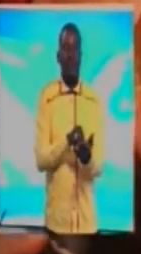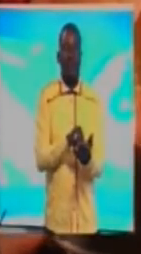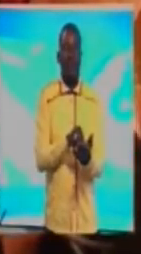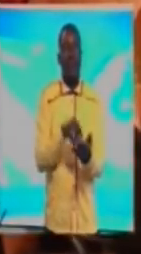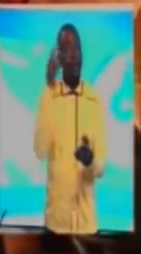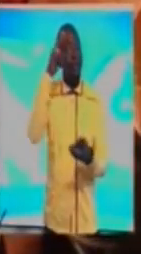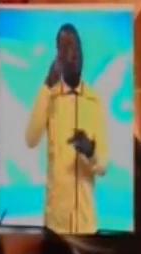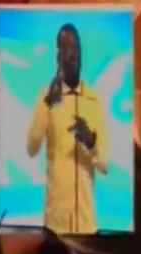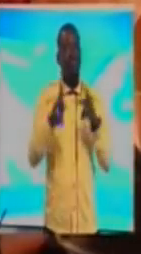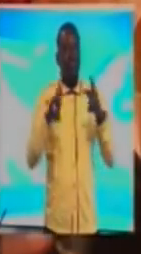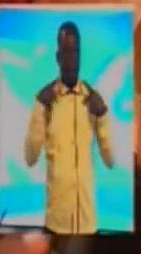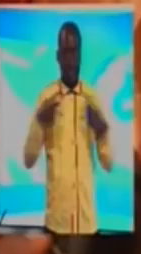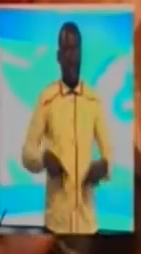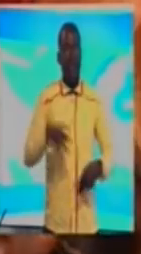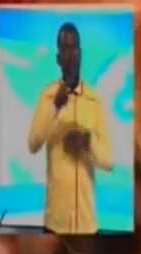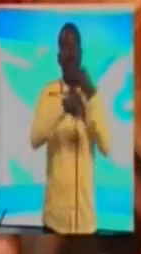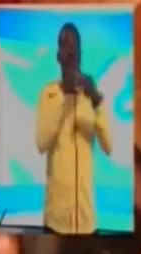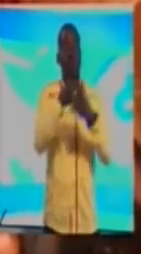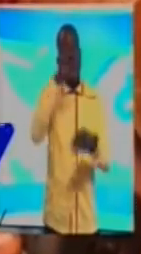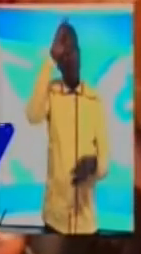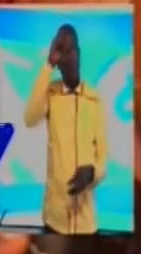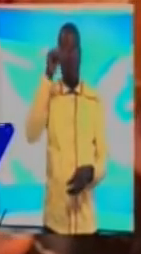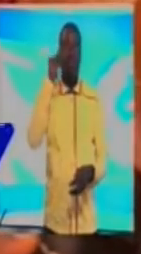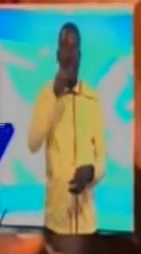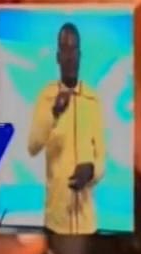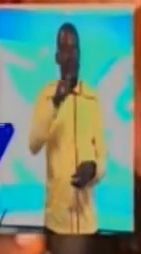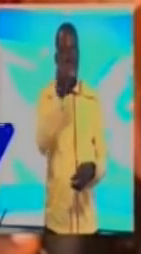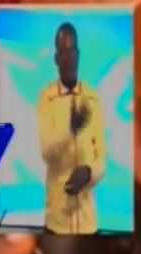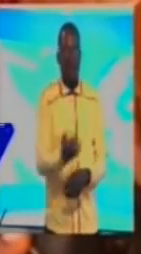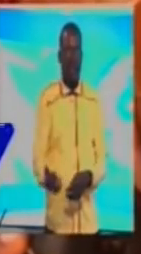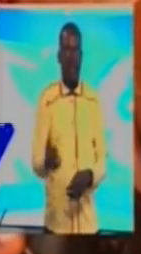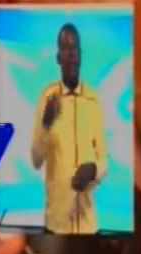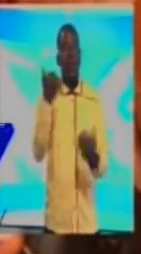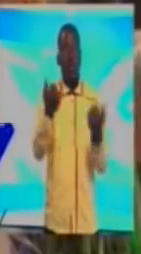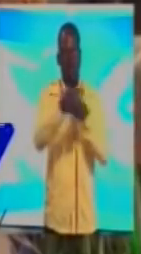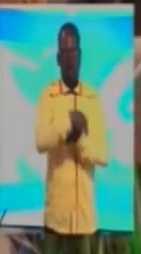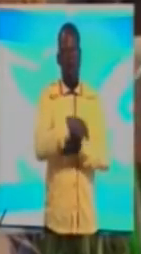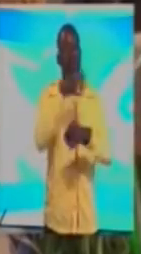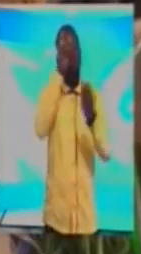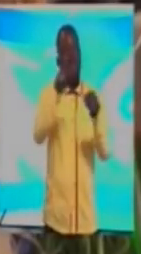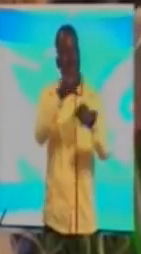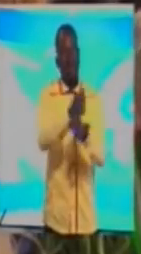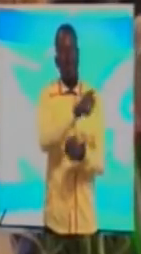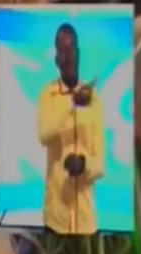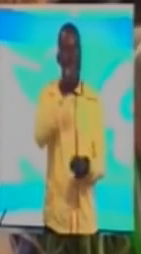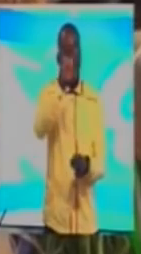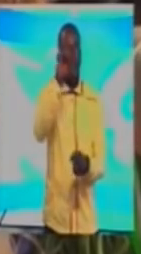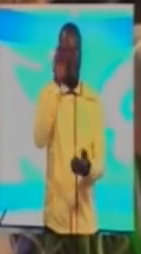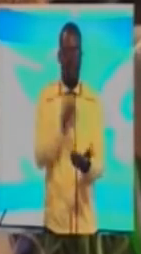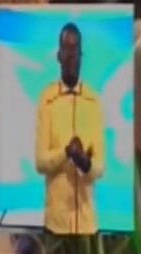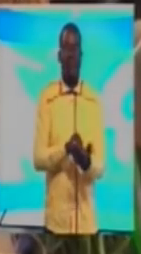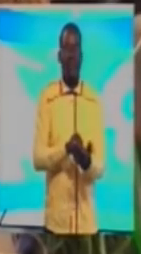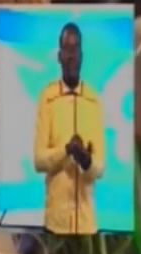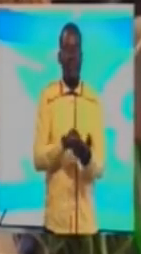vêtements pour tout le monde, les hommes, les femmes et les jeunes. Aujourd'hui, je peux gagner au moins 150 000. Bon, malgré ces mots-là, par